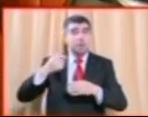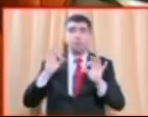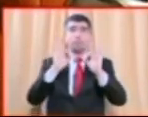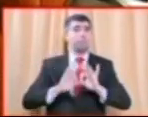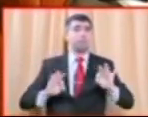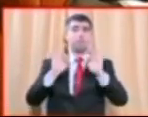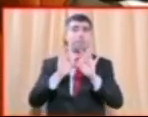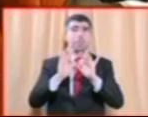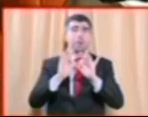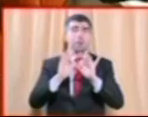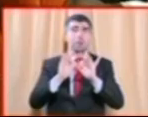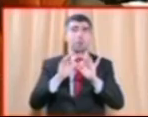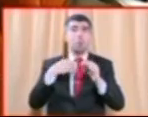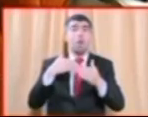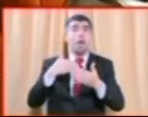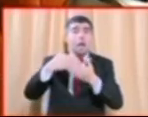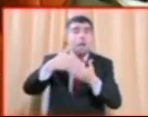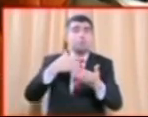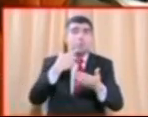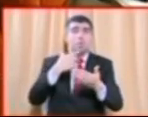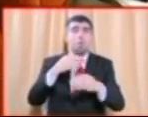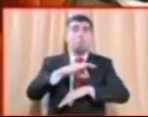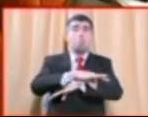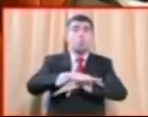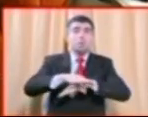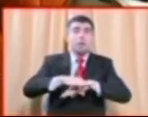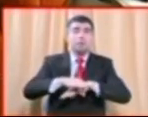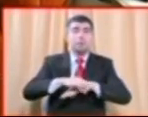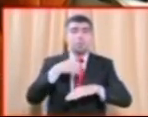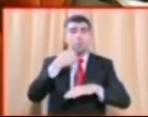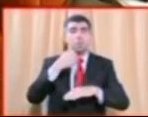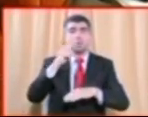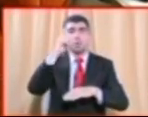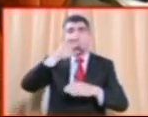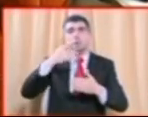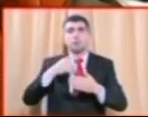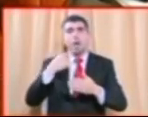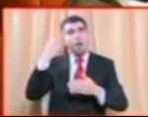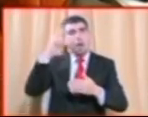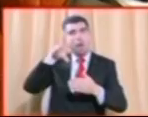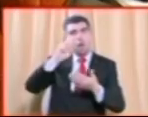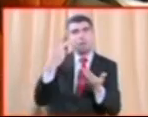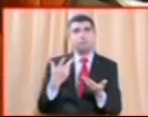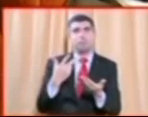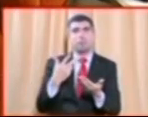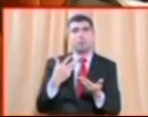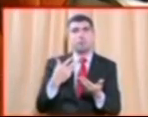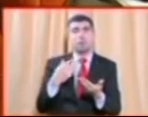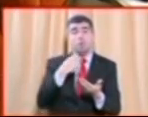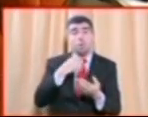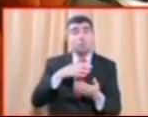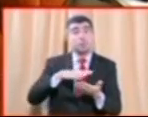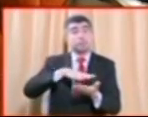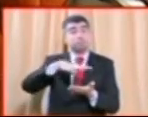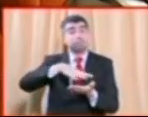ولدو حتى البكالوريا؟ الموظف هو اللي تاكل العصا لان الدخل ديالو معروف. اذا هذا فعلا اللجان الاقليميه